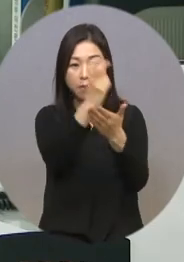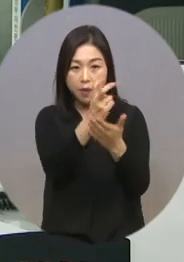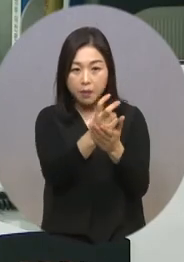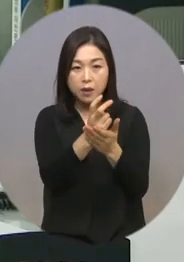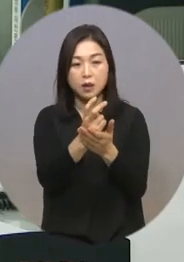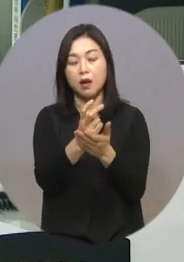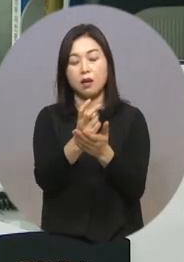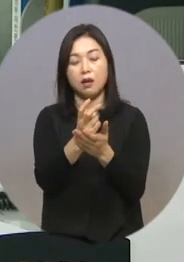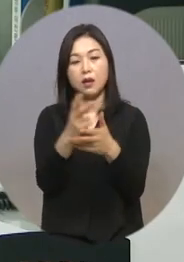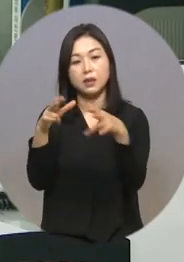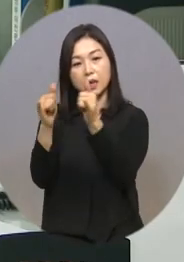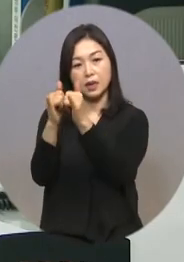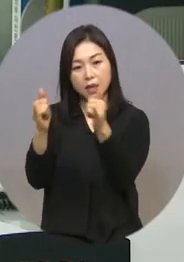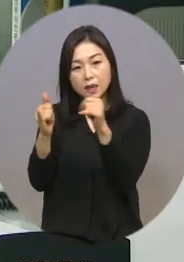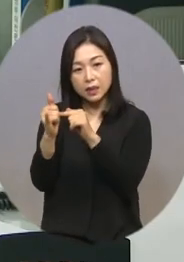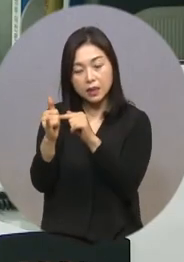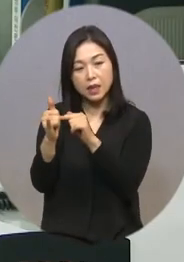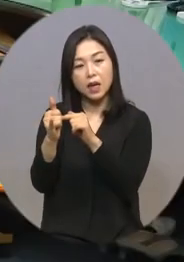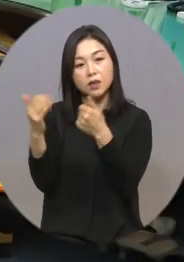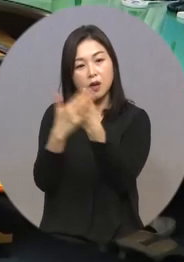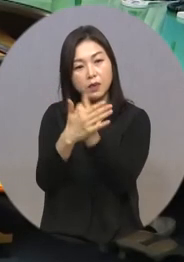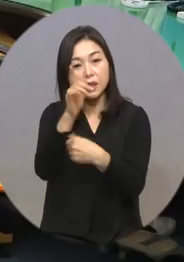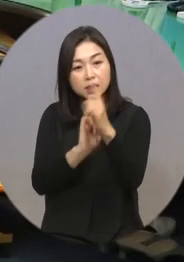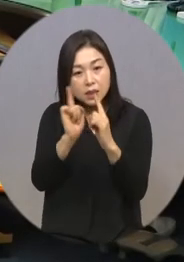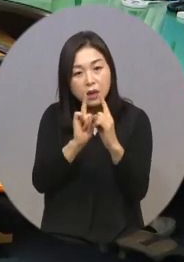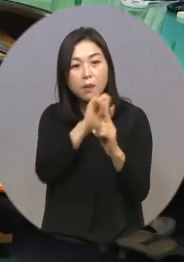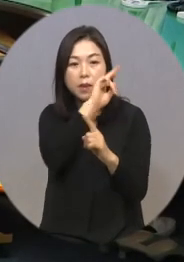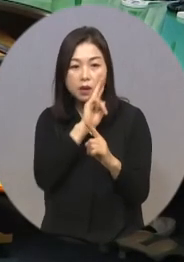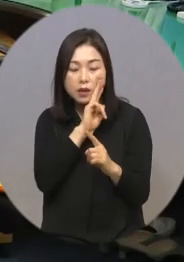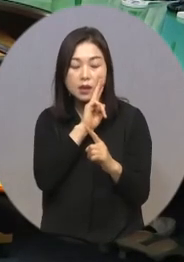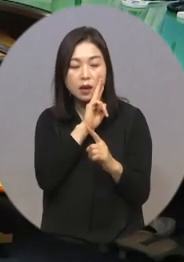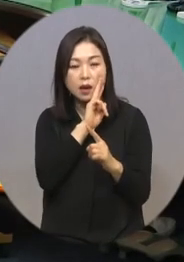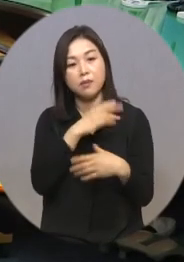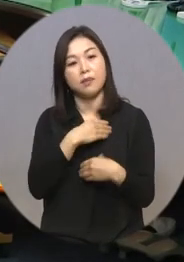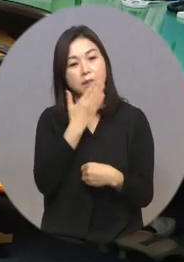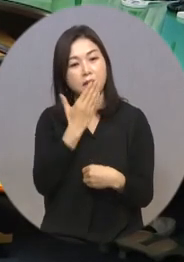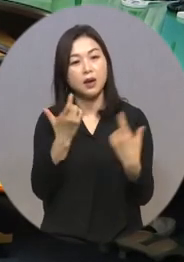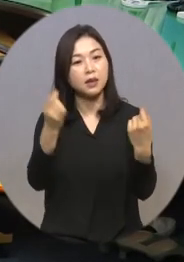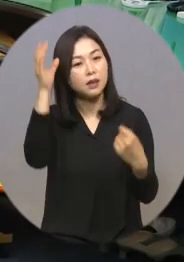당사자들을 서비스 신청 편의가 대폭 개선될 것으로 기대했습니다